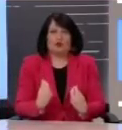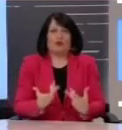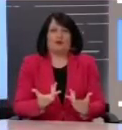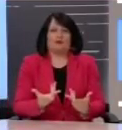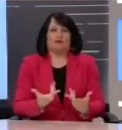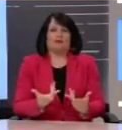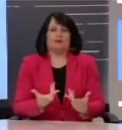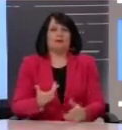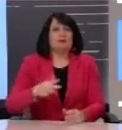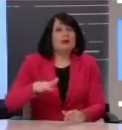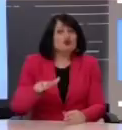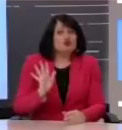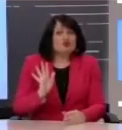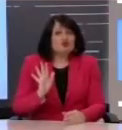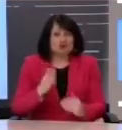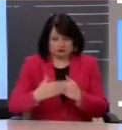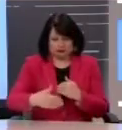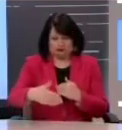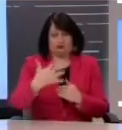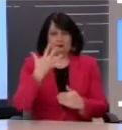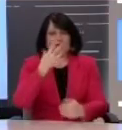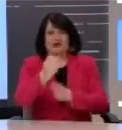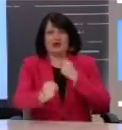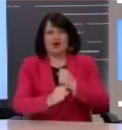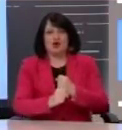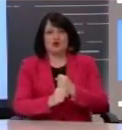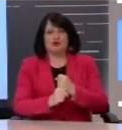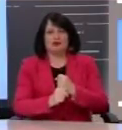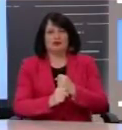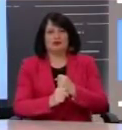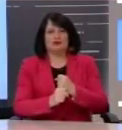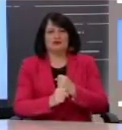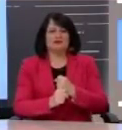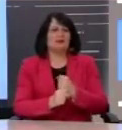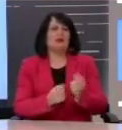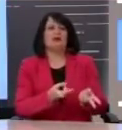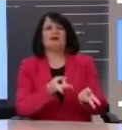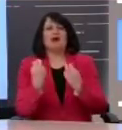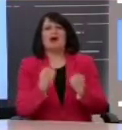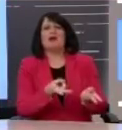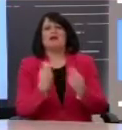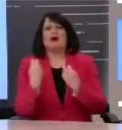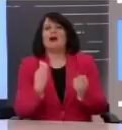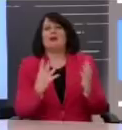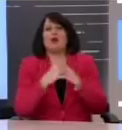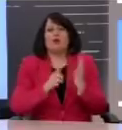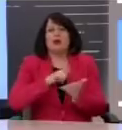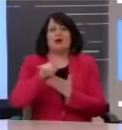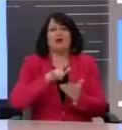μπορεί να φτάσουμε μέσα στην επόμενη πενταετία, λόγω της απόσυρσης των περισσότερων μαχητικών